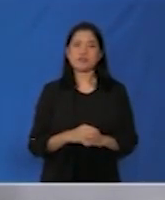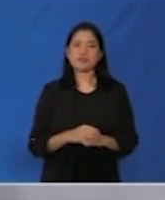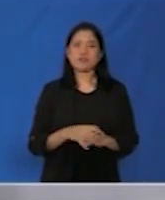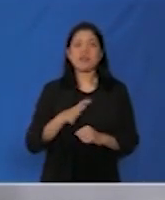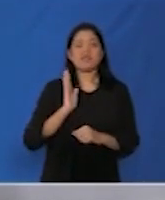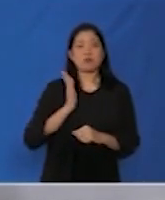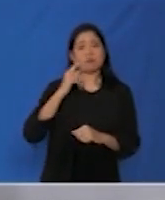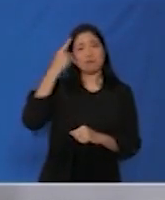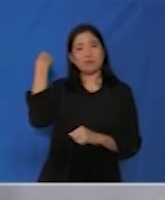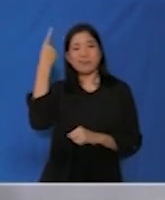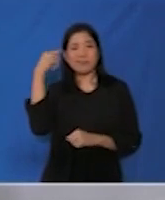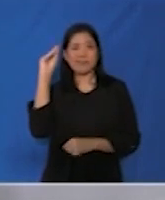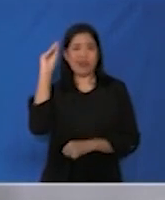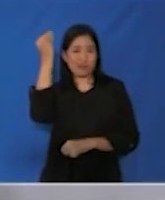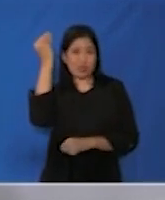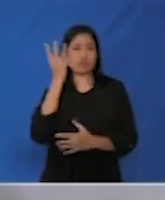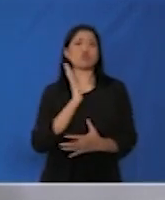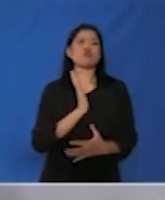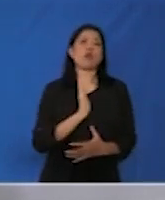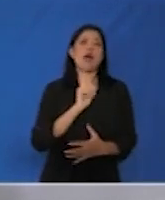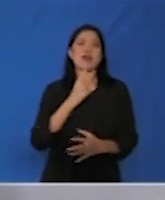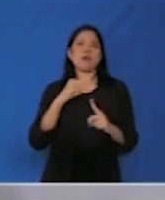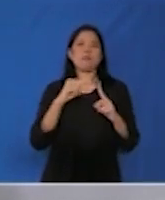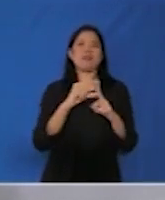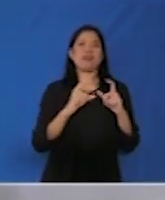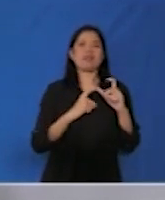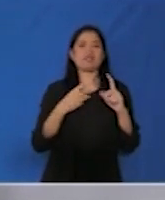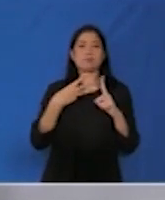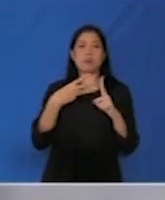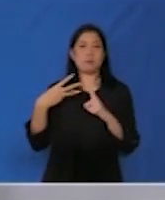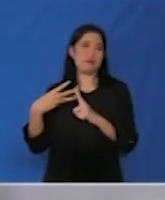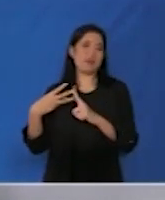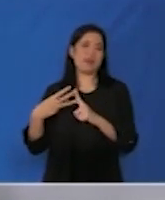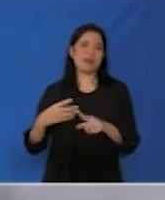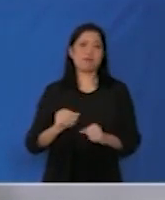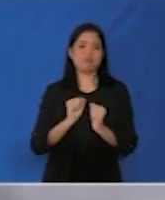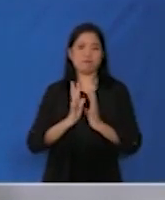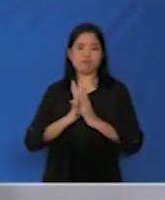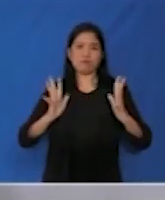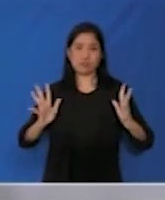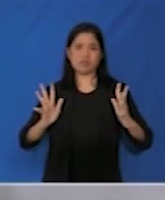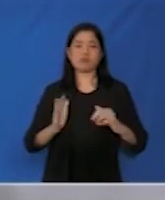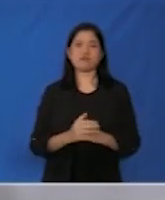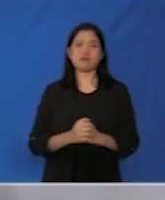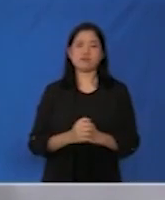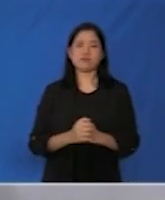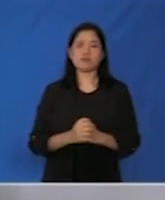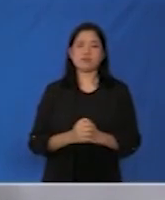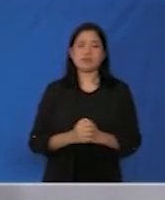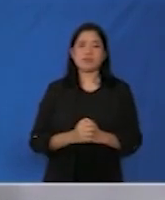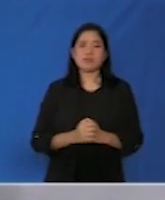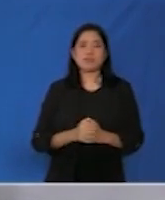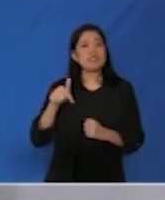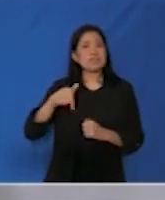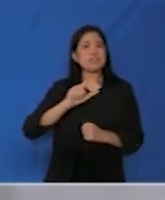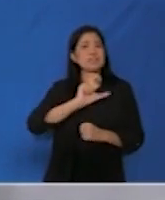pemerintah DKI untuk menerapkan pspp oleh karena ginilah Salah satu cara bagi kita untuk